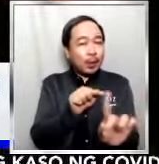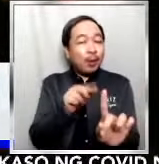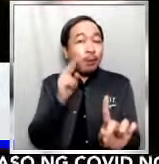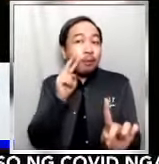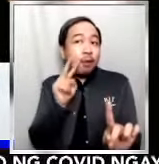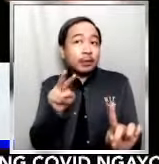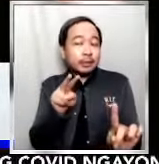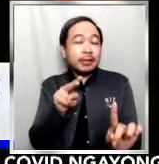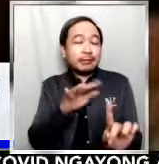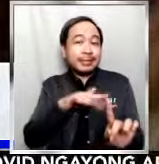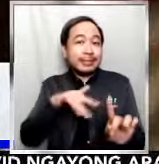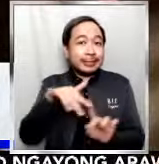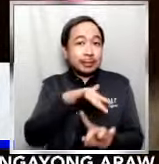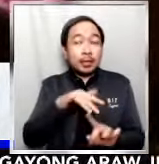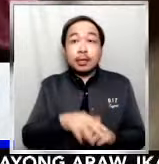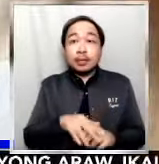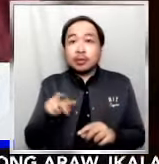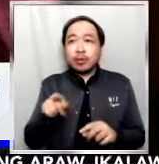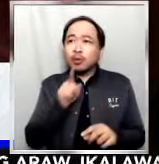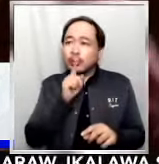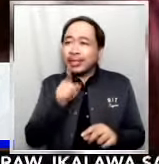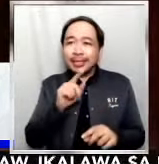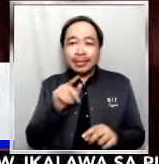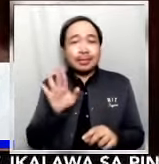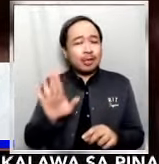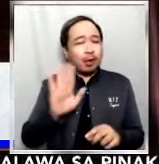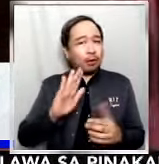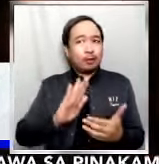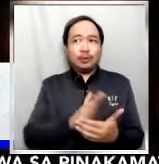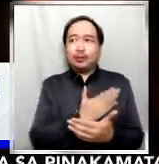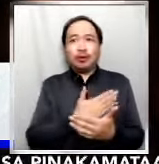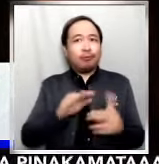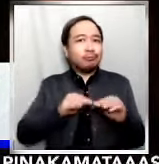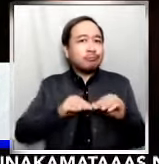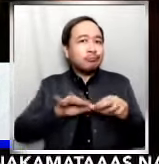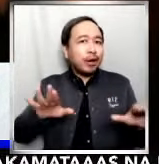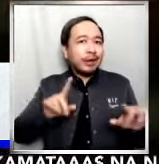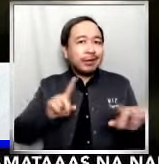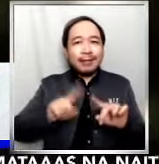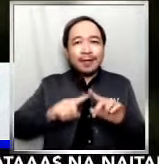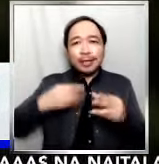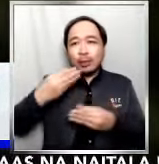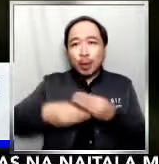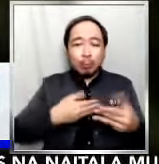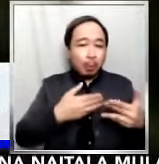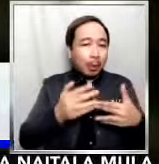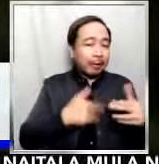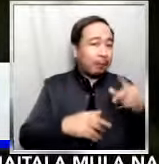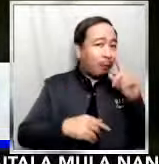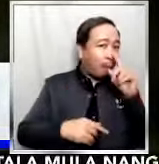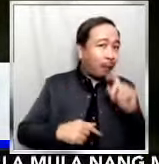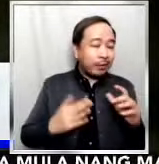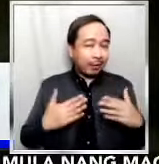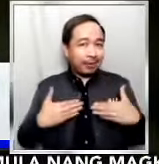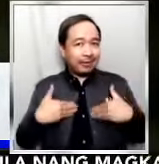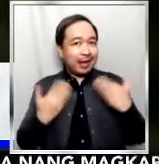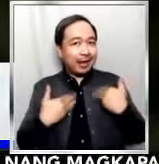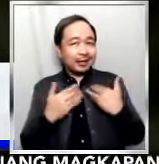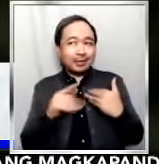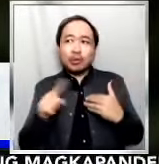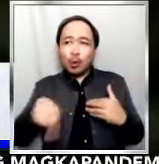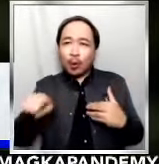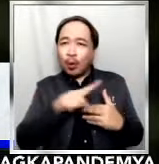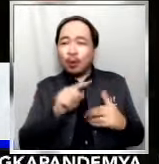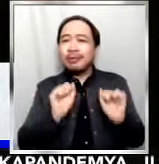Walang pinipiling henerasyon ang kanilang musika. Sino ba ang hindi mapapaindak at mapapakanta sa kanilang